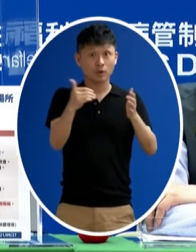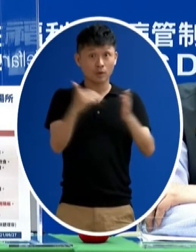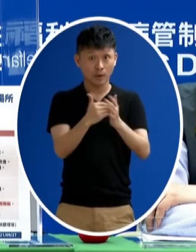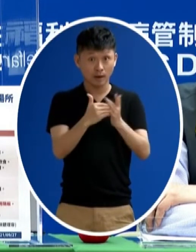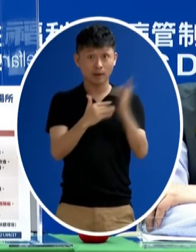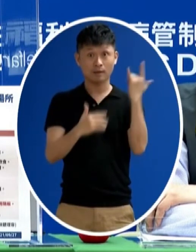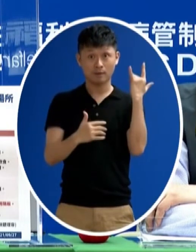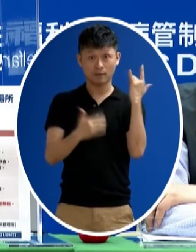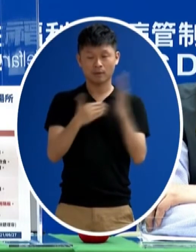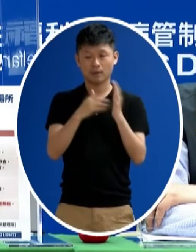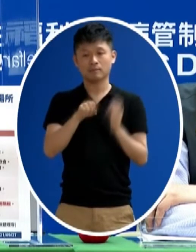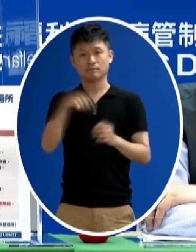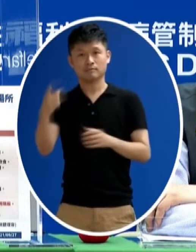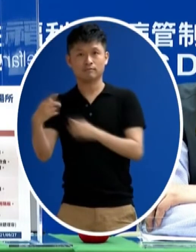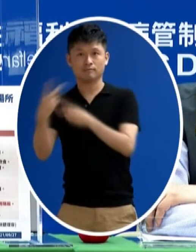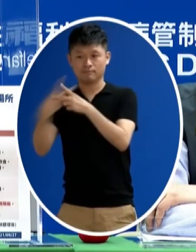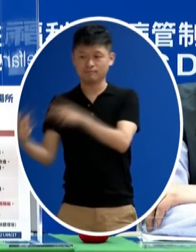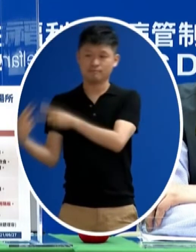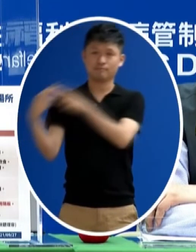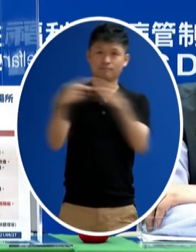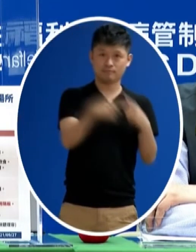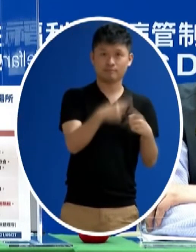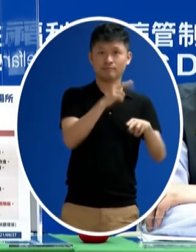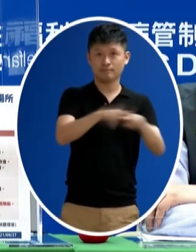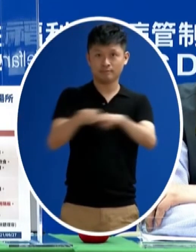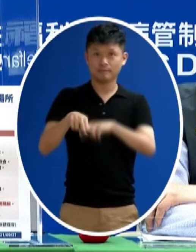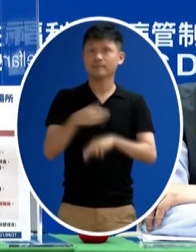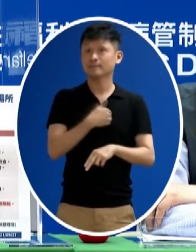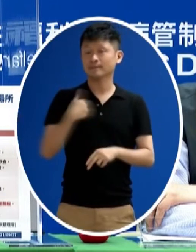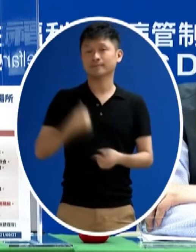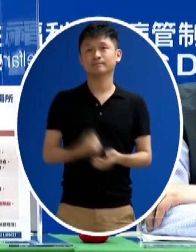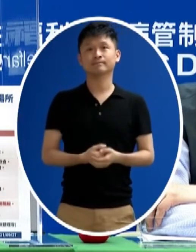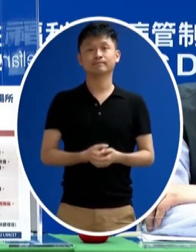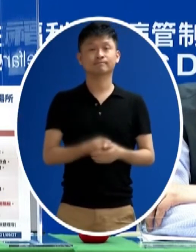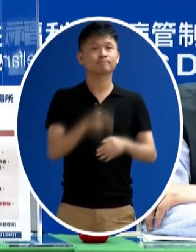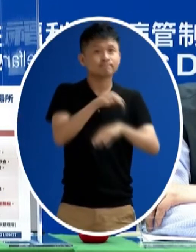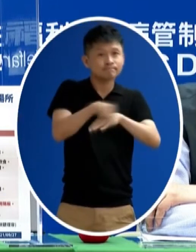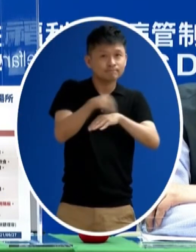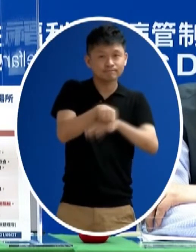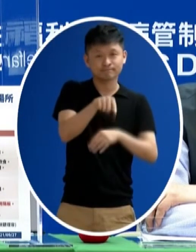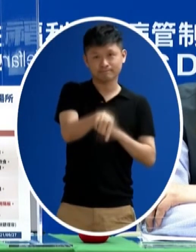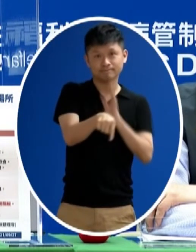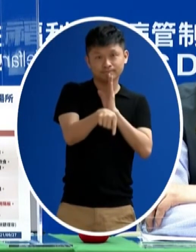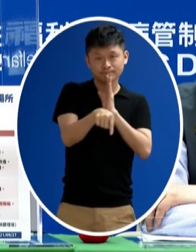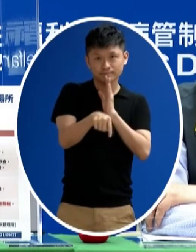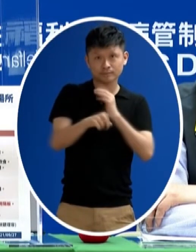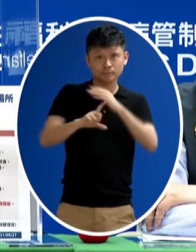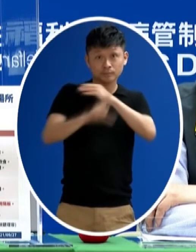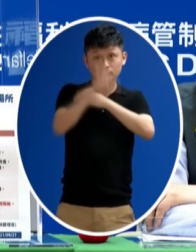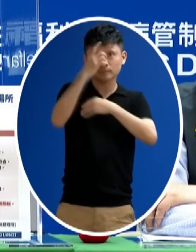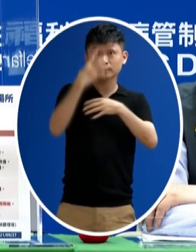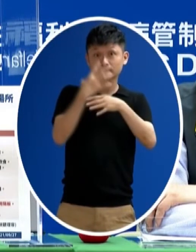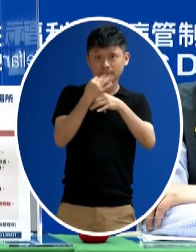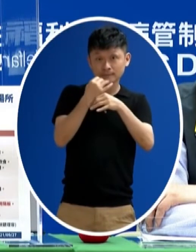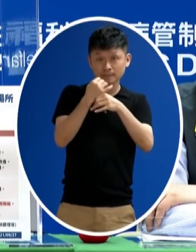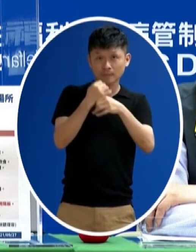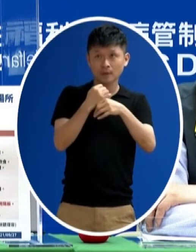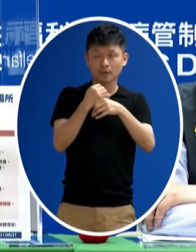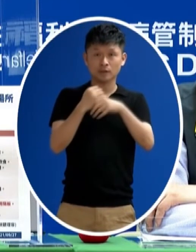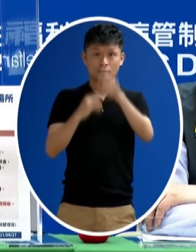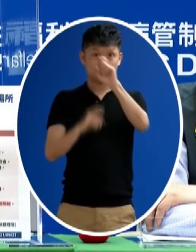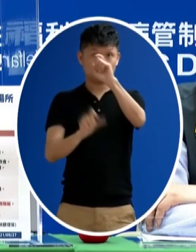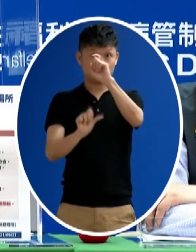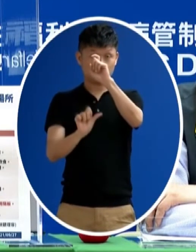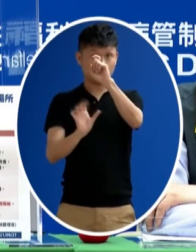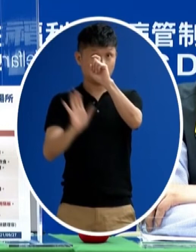客人来使用。那这是规划，如果在观察，从中秋节观察等于是10月5号